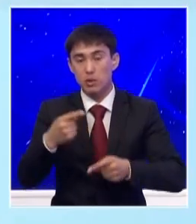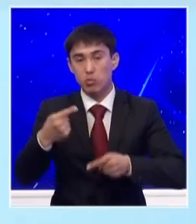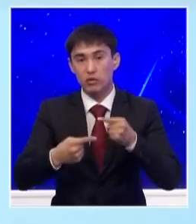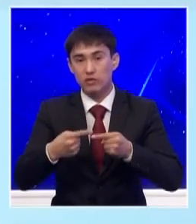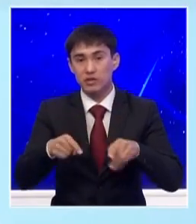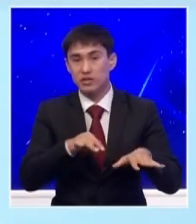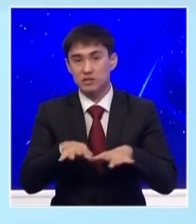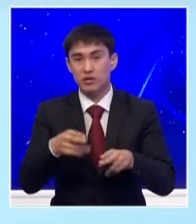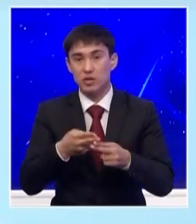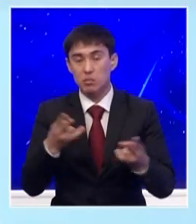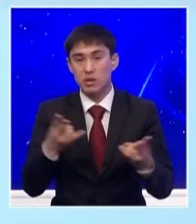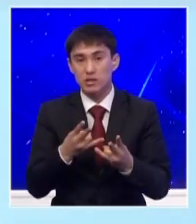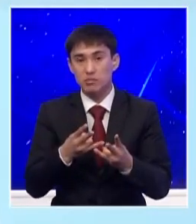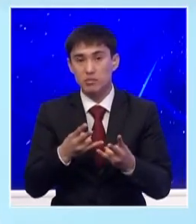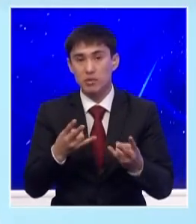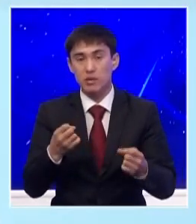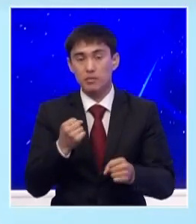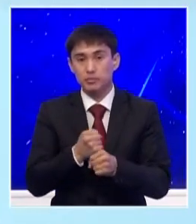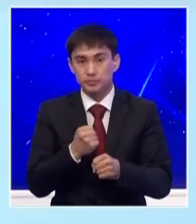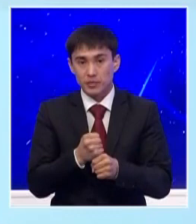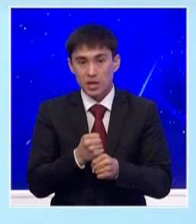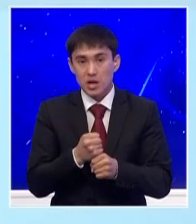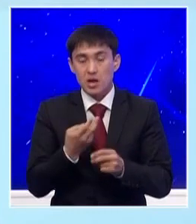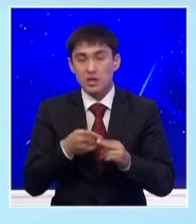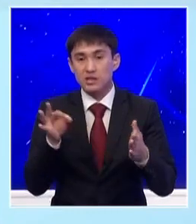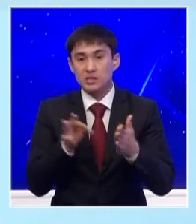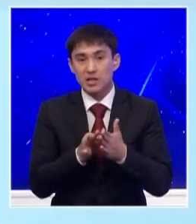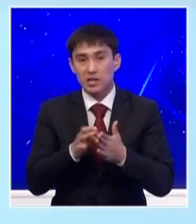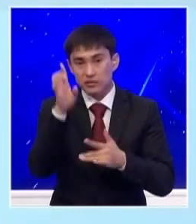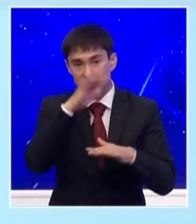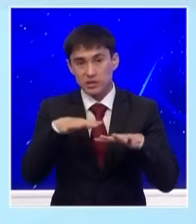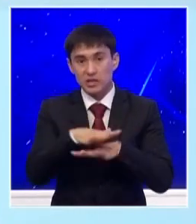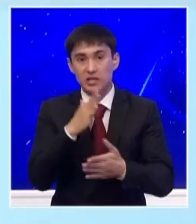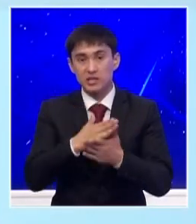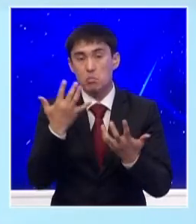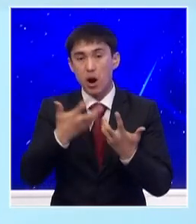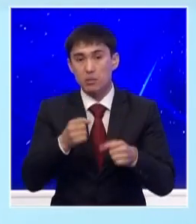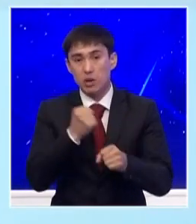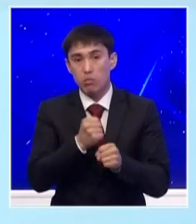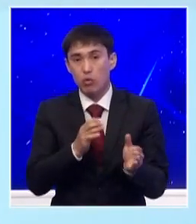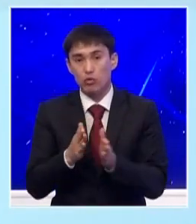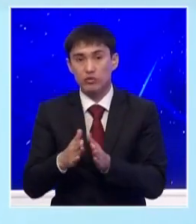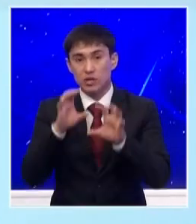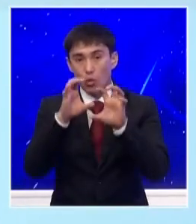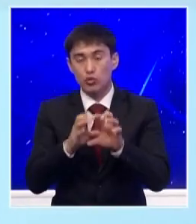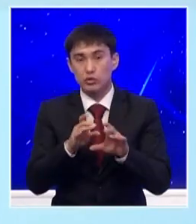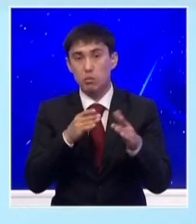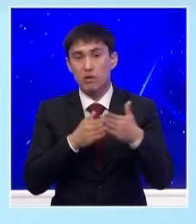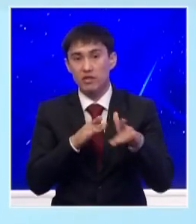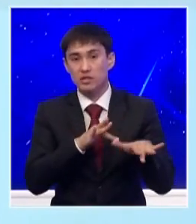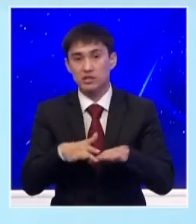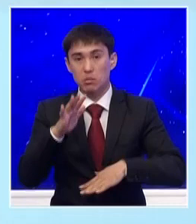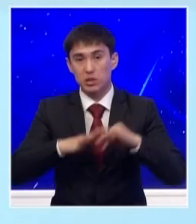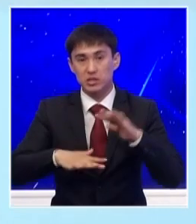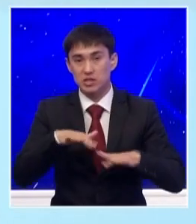противодействия которой необходим комплексный подход. Для этих целей в стране выстроен эффективный механизм работы, включающий законодательные, профилактические и